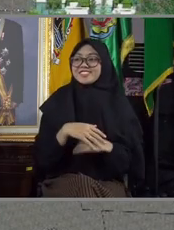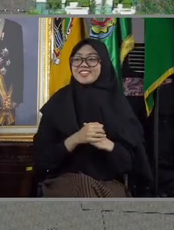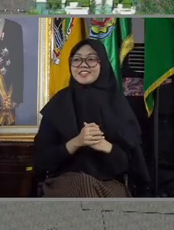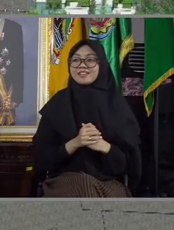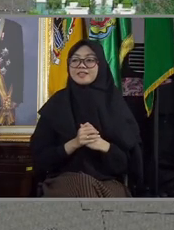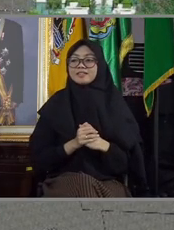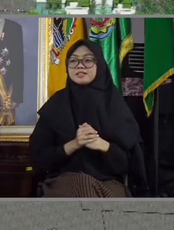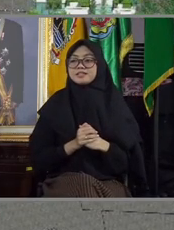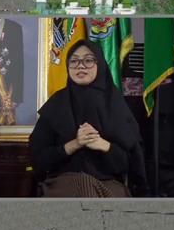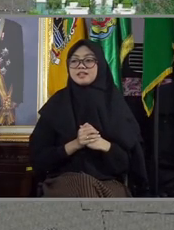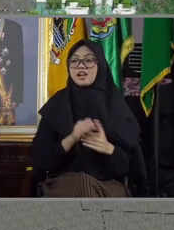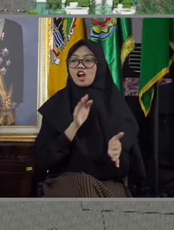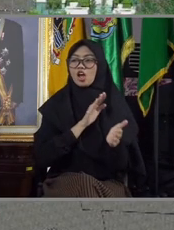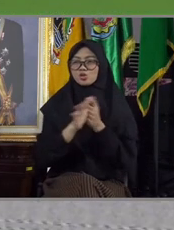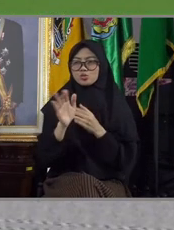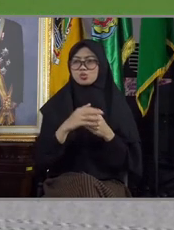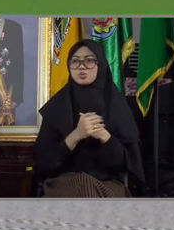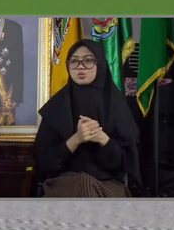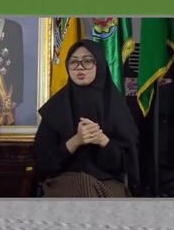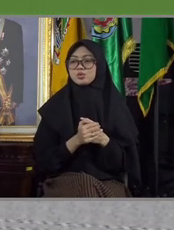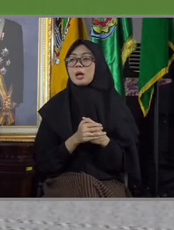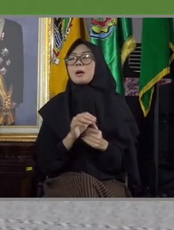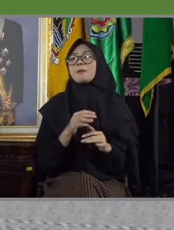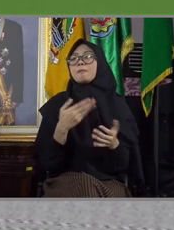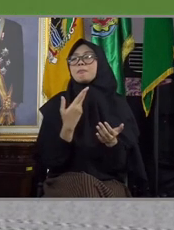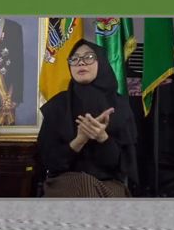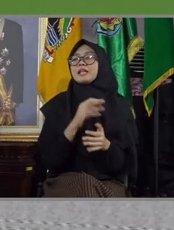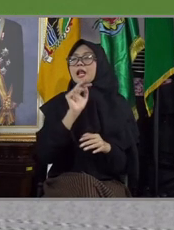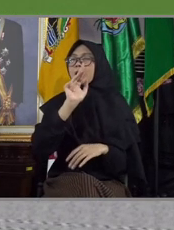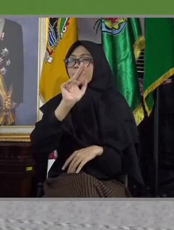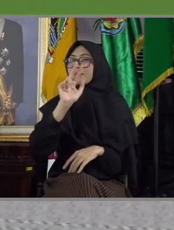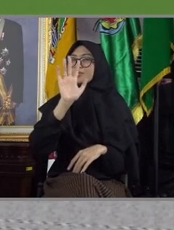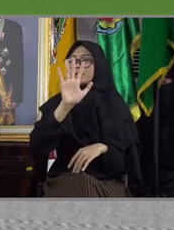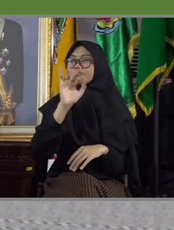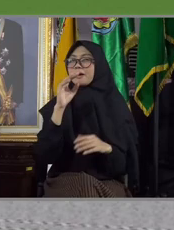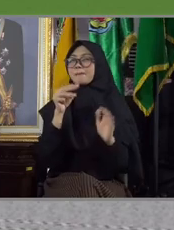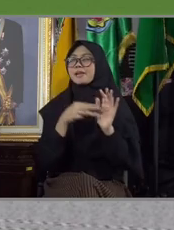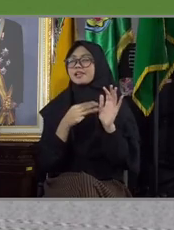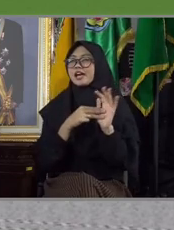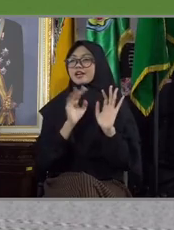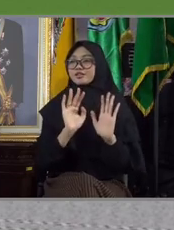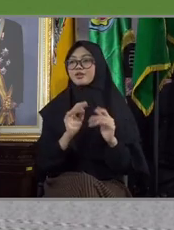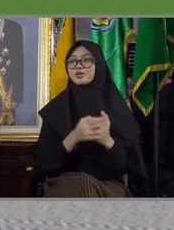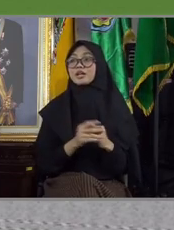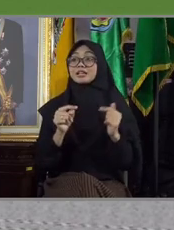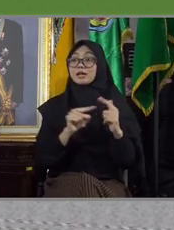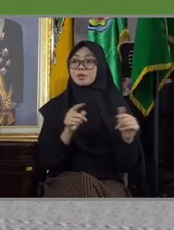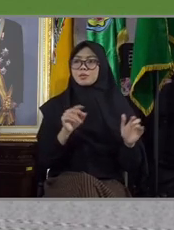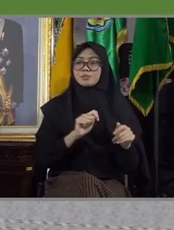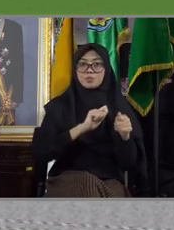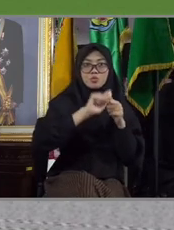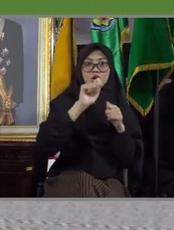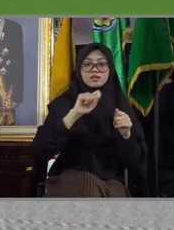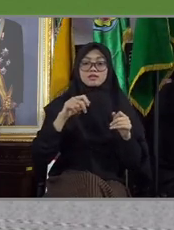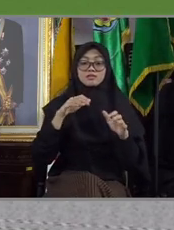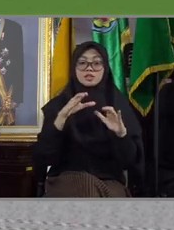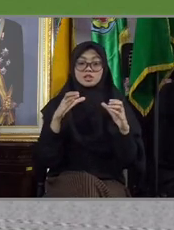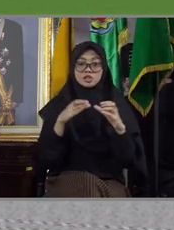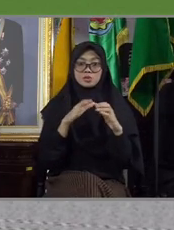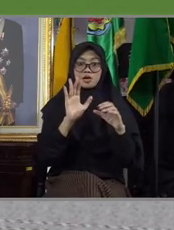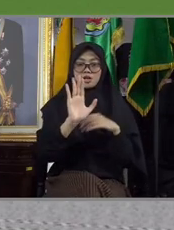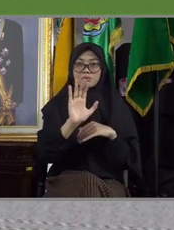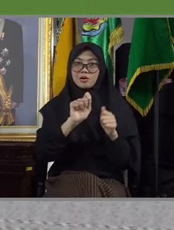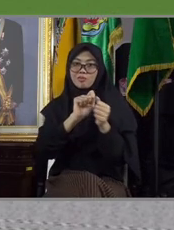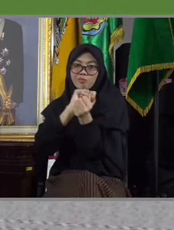langsung, nggak banyak Pak Gub, hanya 85 miliar, tapi nanti akan membuat Simpang 5 ini penampilannya jadi lain. Pak